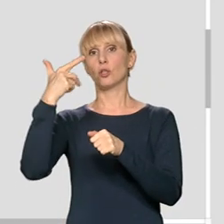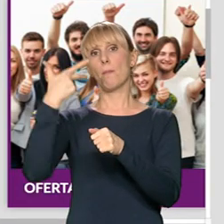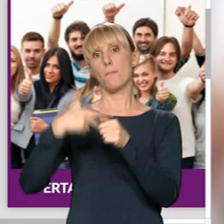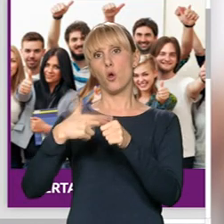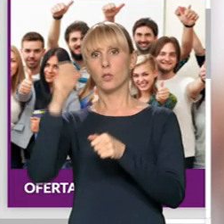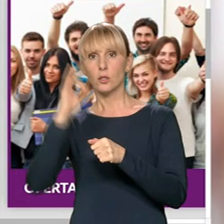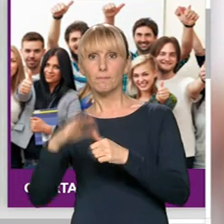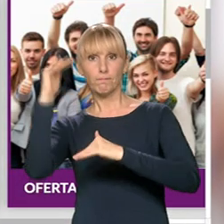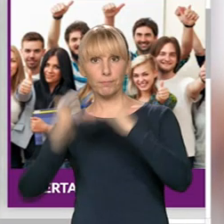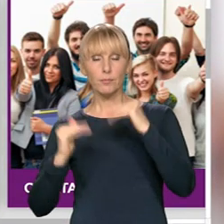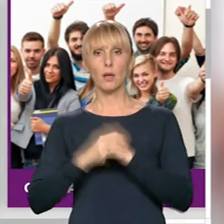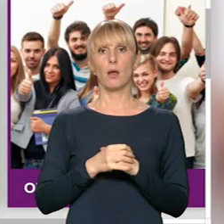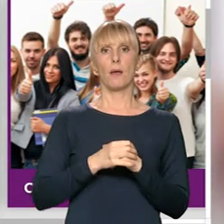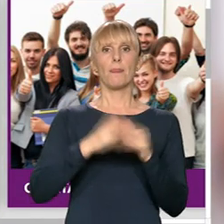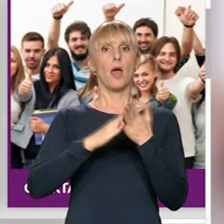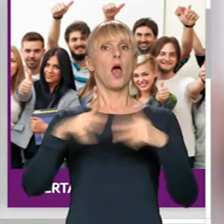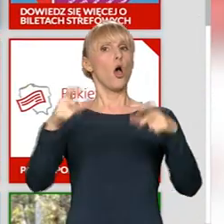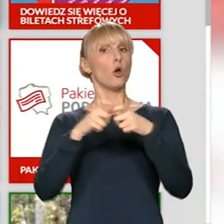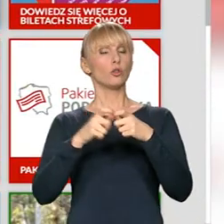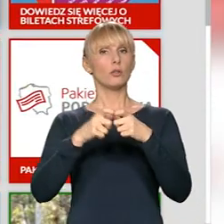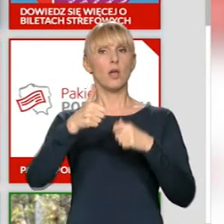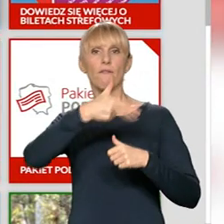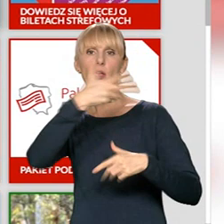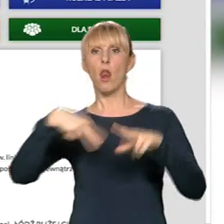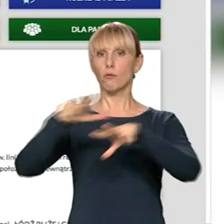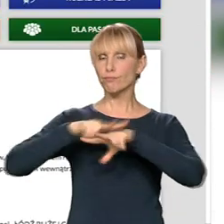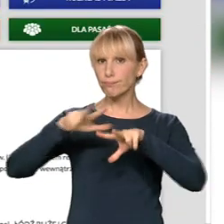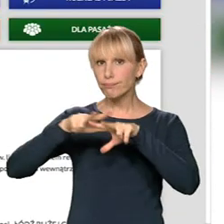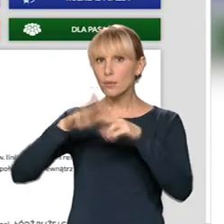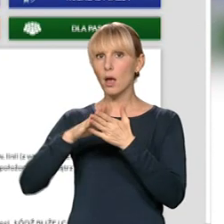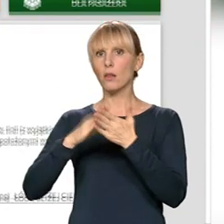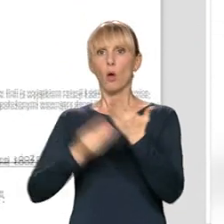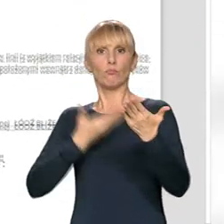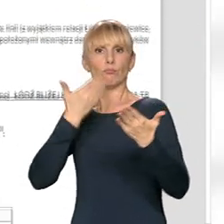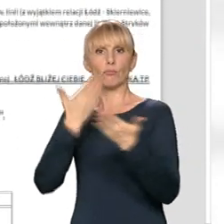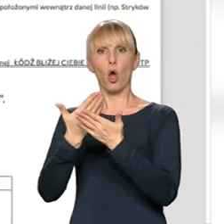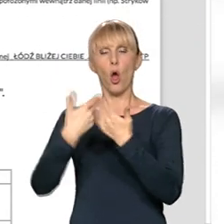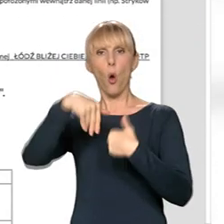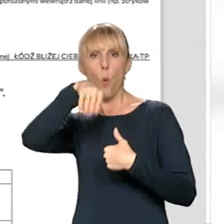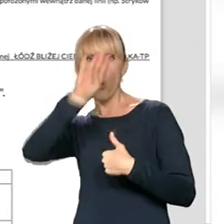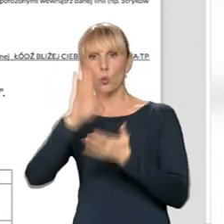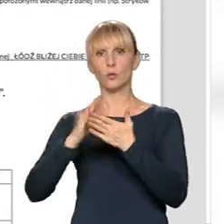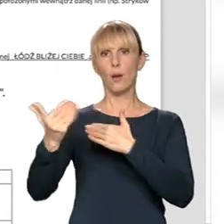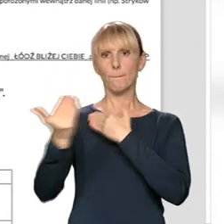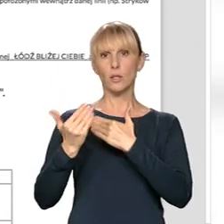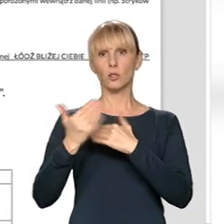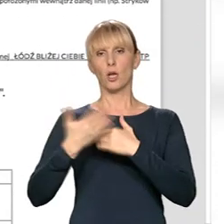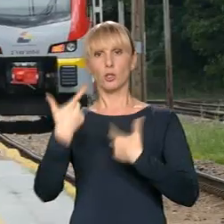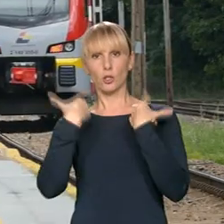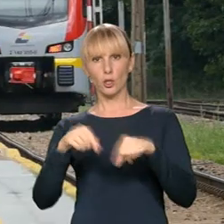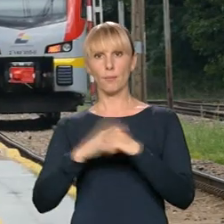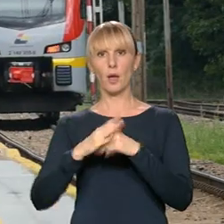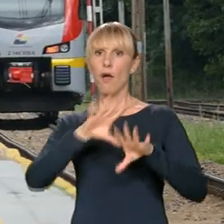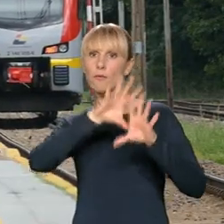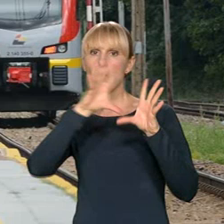mogą również nabyć posiadacze karty rodziny wielodzietnej. ŁKA dysponuje też ofertą Łódź bliżej Ciebie. Szczegóły wszystkich ofert